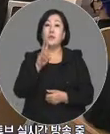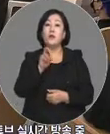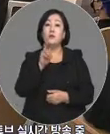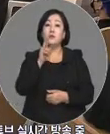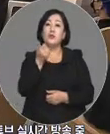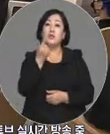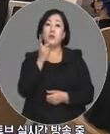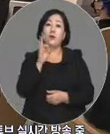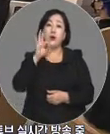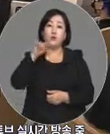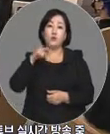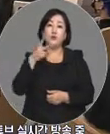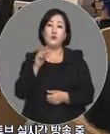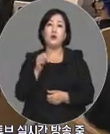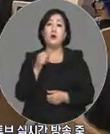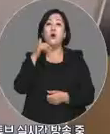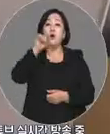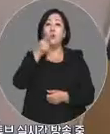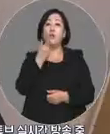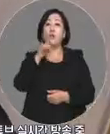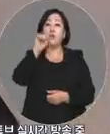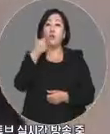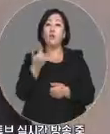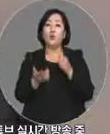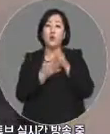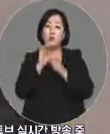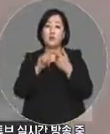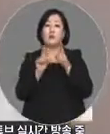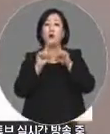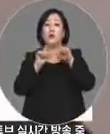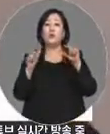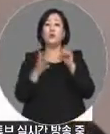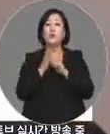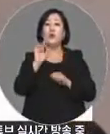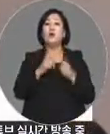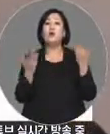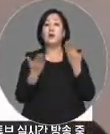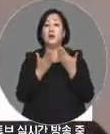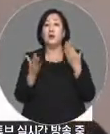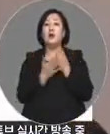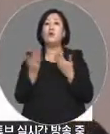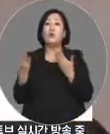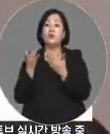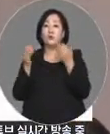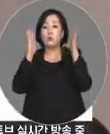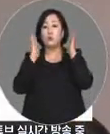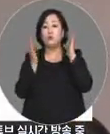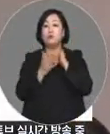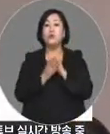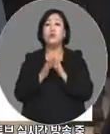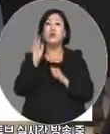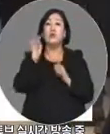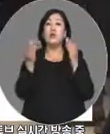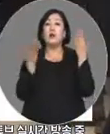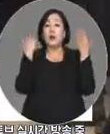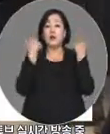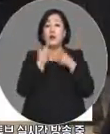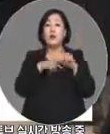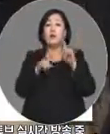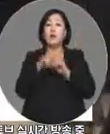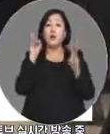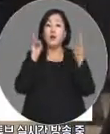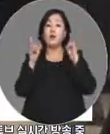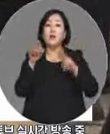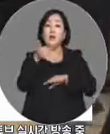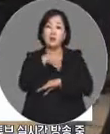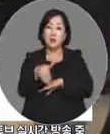22살 황우성 씨는 울산 공고 시절부터 도제학교라는 이름의 일학습 병행제를 해왔는데 사흘은 학교 공부, 이틀은 회사 근무를